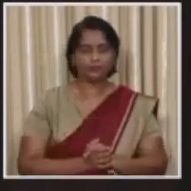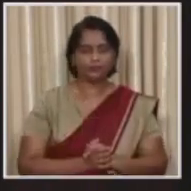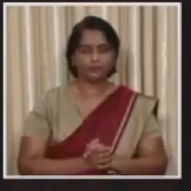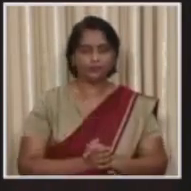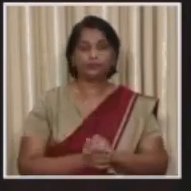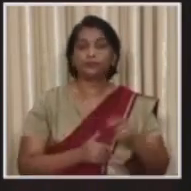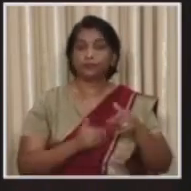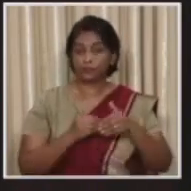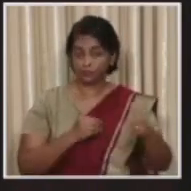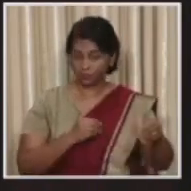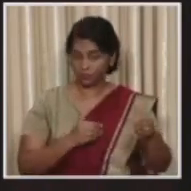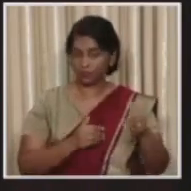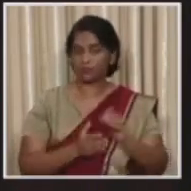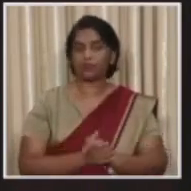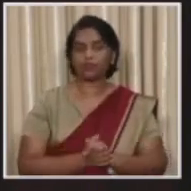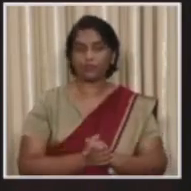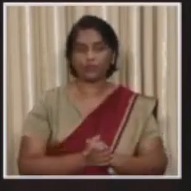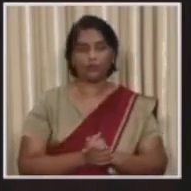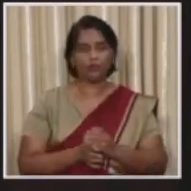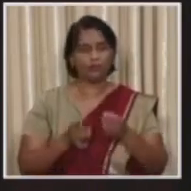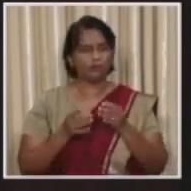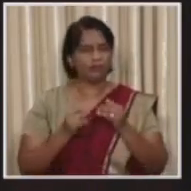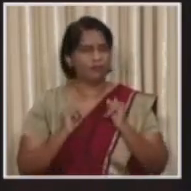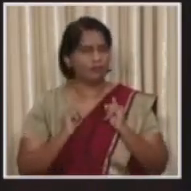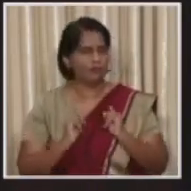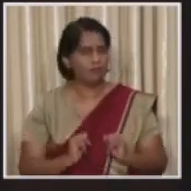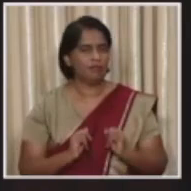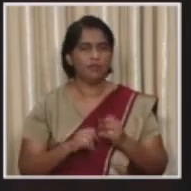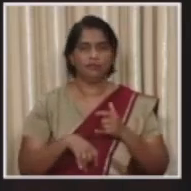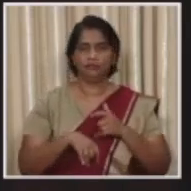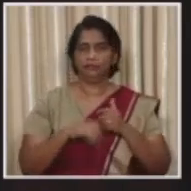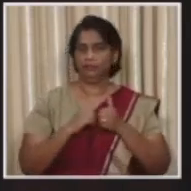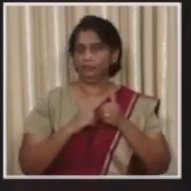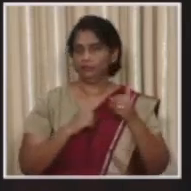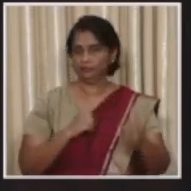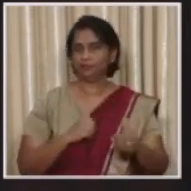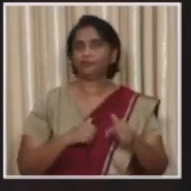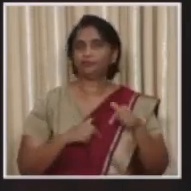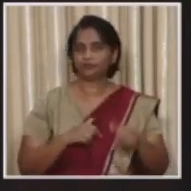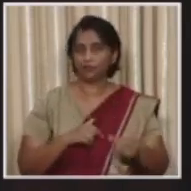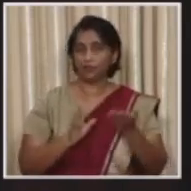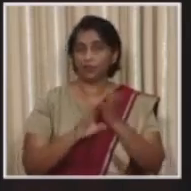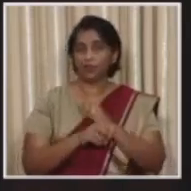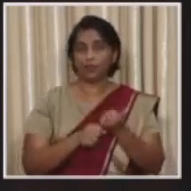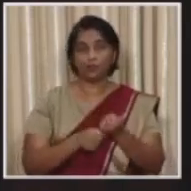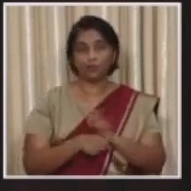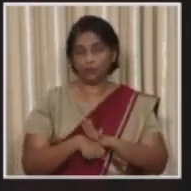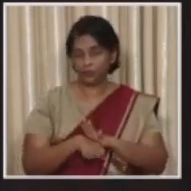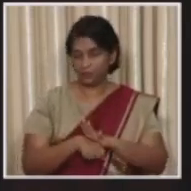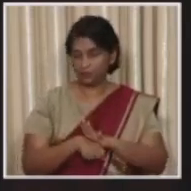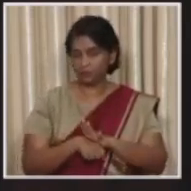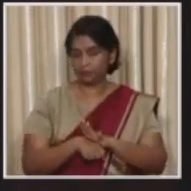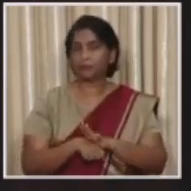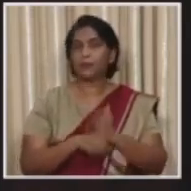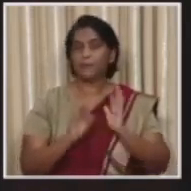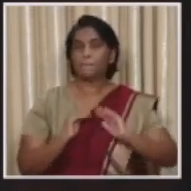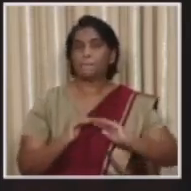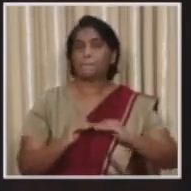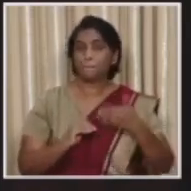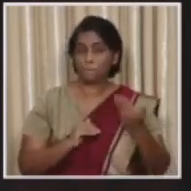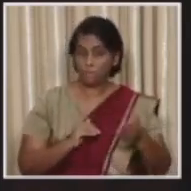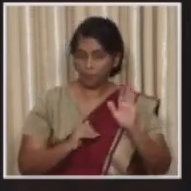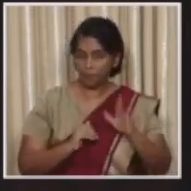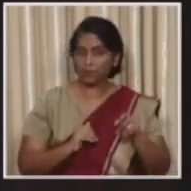මේ තත්ත්වය වඩාත් භයානක වුණා පැවති කොවිඩ් වසංගතයත් ඊට පස්සේ